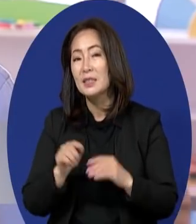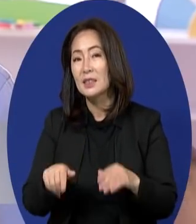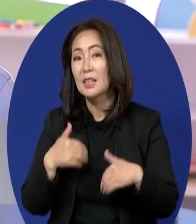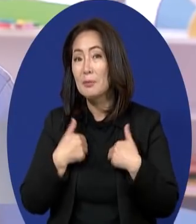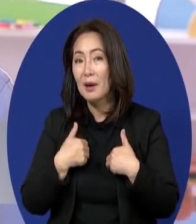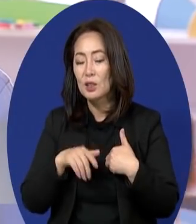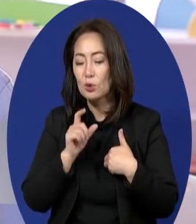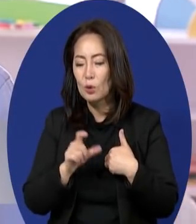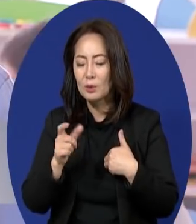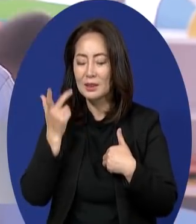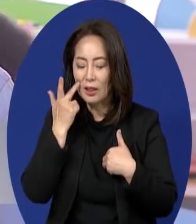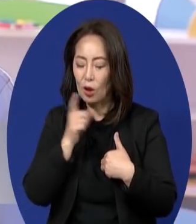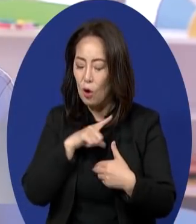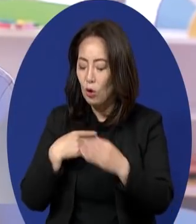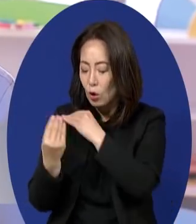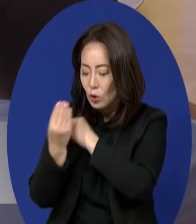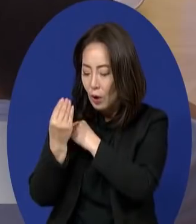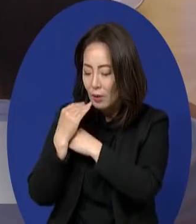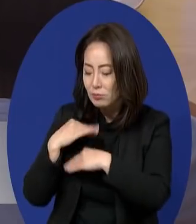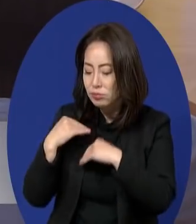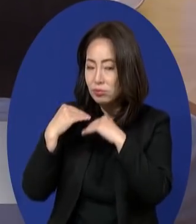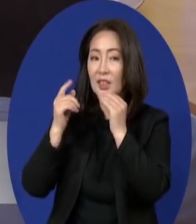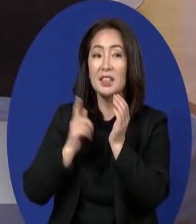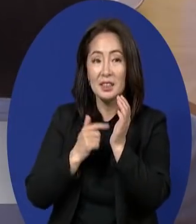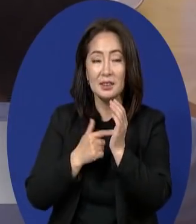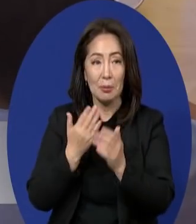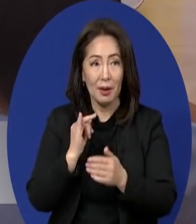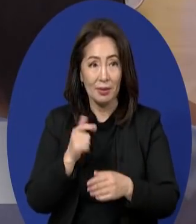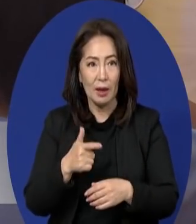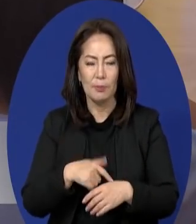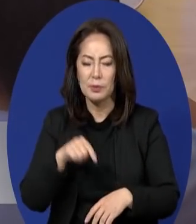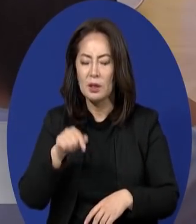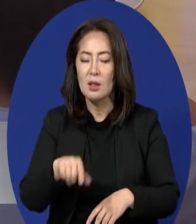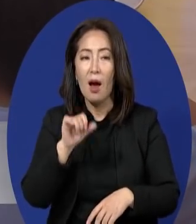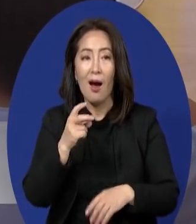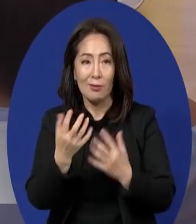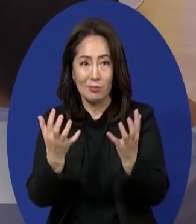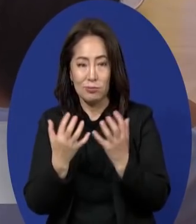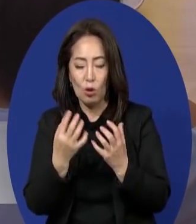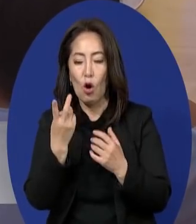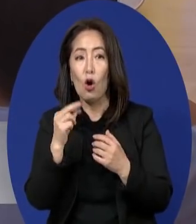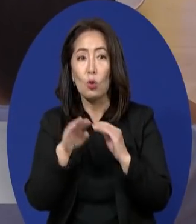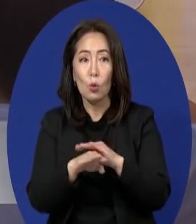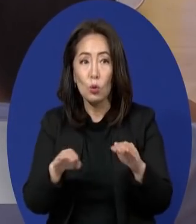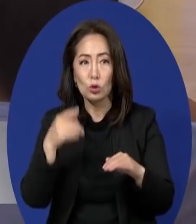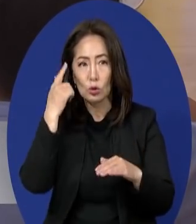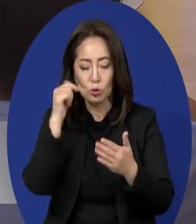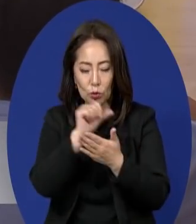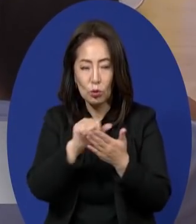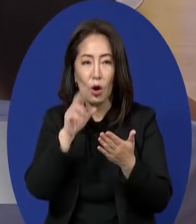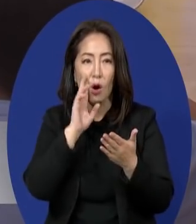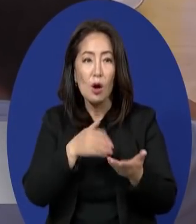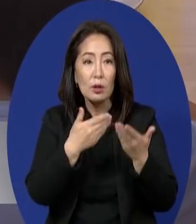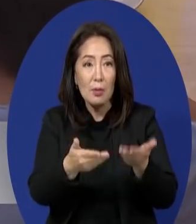үргэлж одоо суралцаж байх хэрэгтэй байна. Отгонбатын анги 20 хүүхэдтэй тэднийг өдөр бүр хооллож,